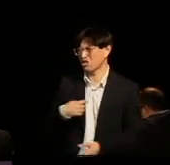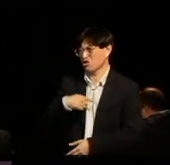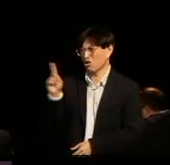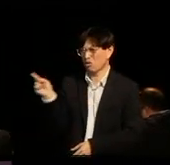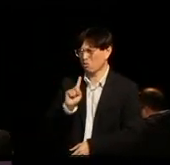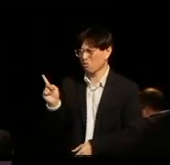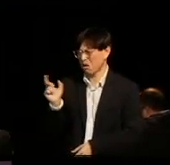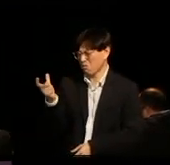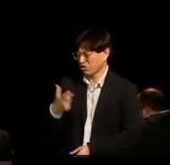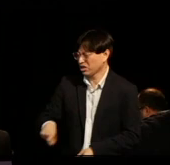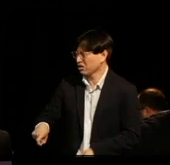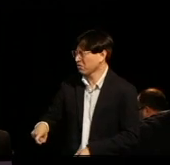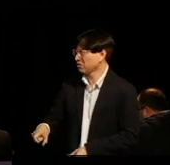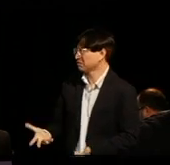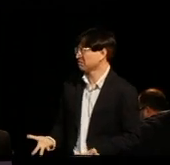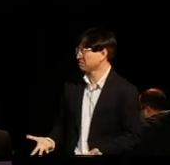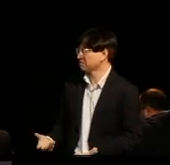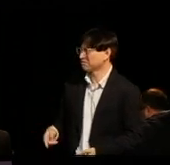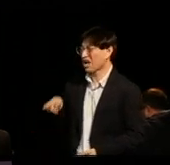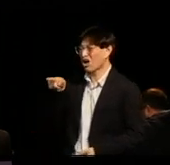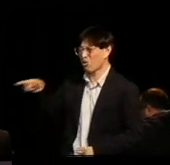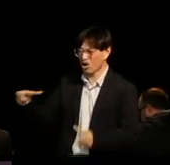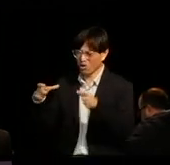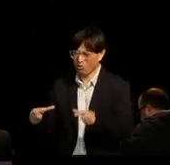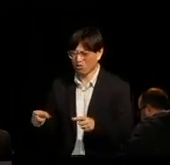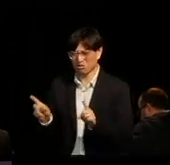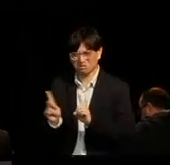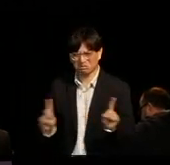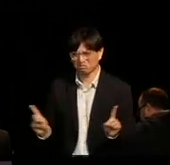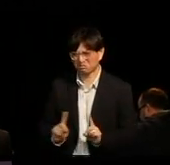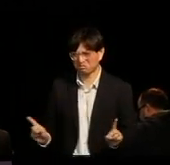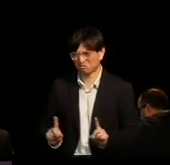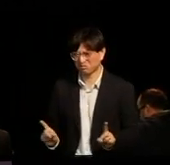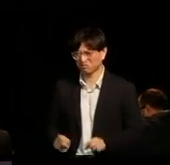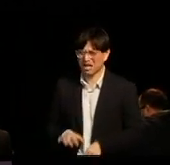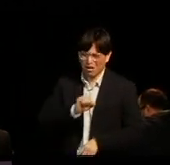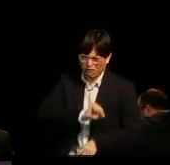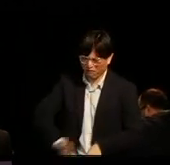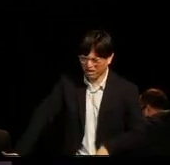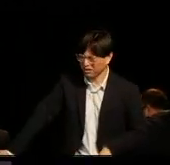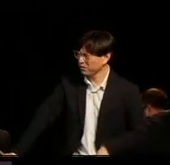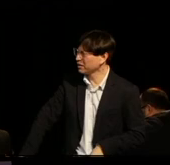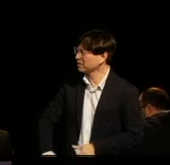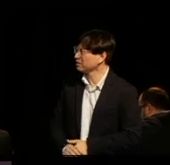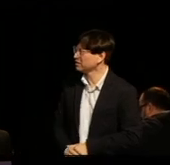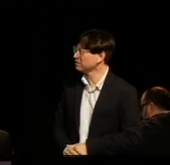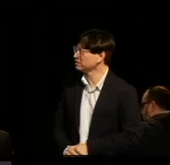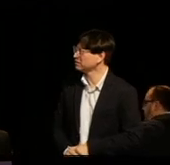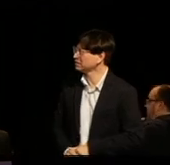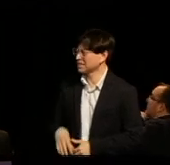Ma perché si è sentito che quello non era il posto per lui questo veramente sarebbe un grande fallimento no E quindi sentire